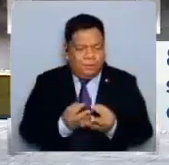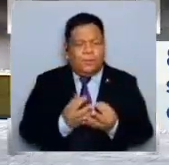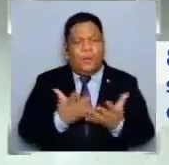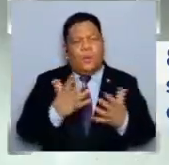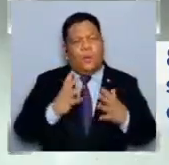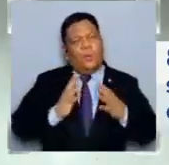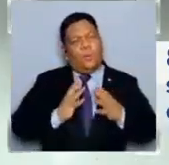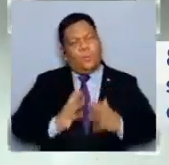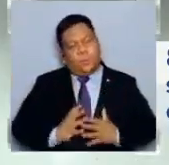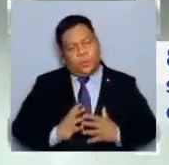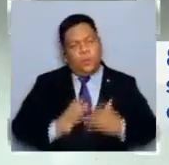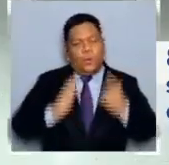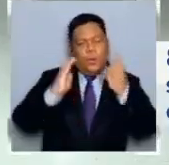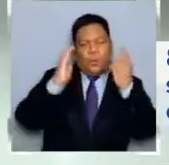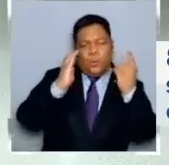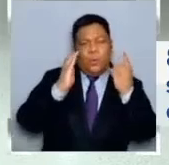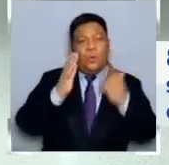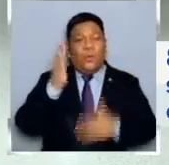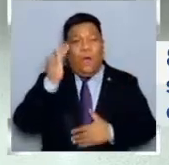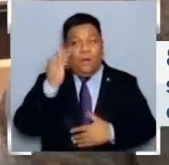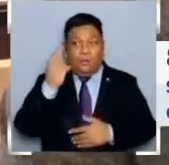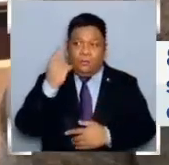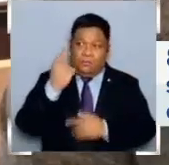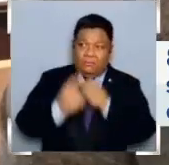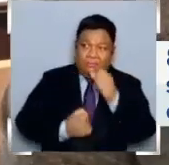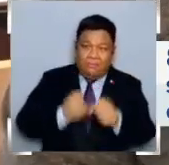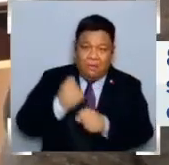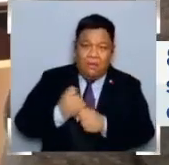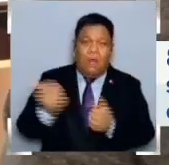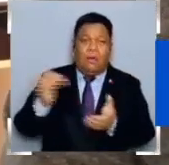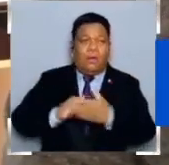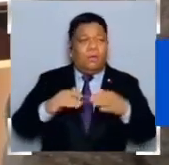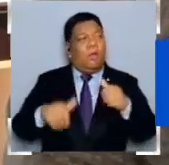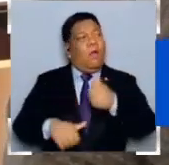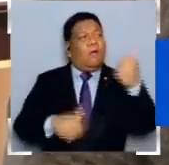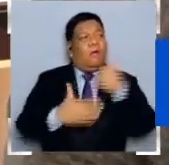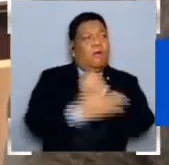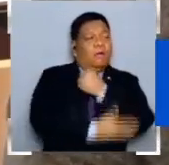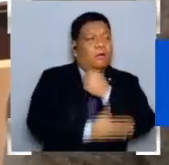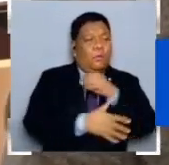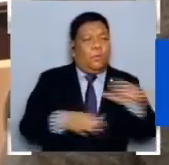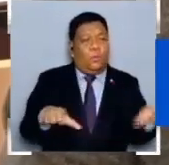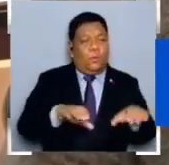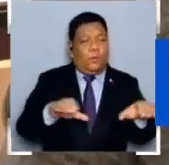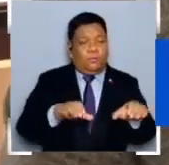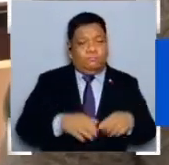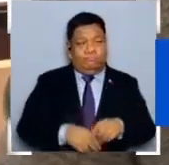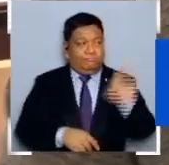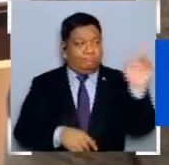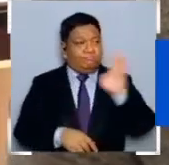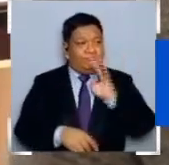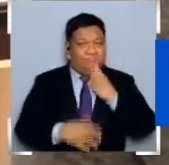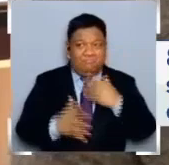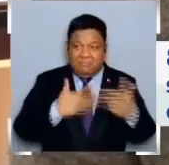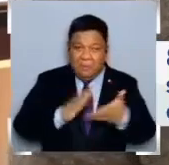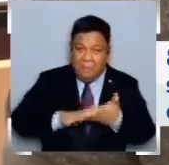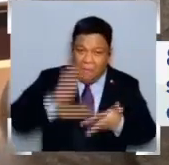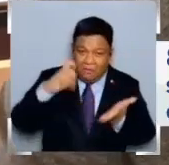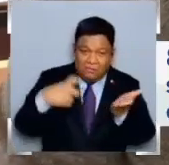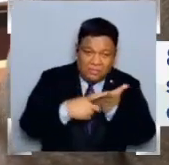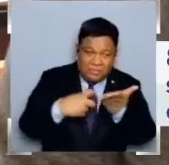Dahil isang taon na namang kakayod sa ibang bansa. Kahit gaano kamahal man yung ticket, gaano ka busy sa trabaho, magawa tayo ng paraan para